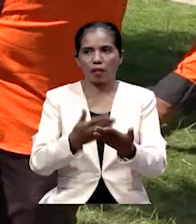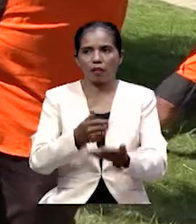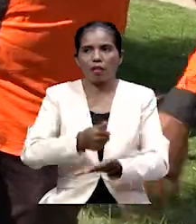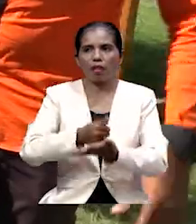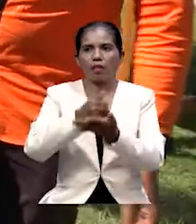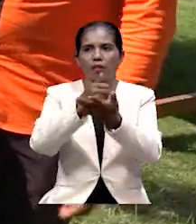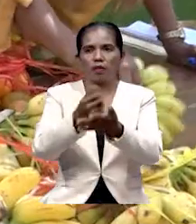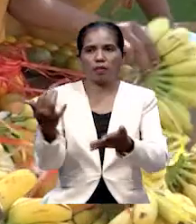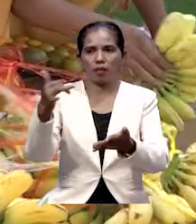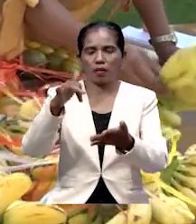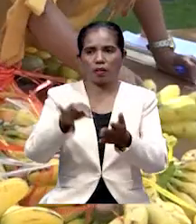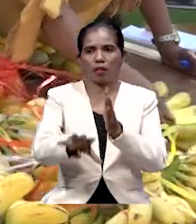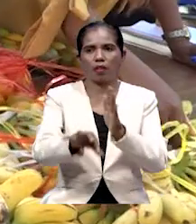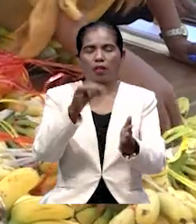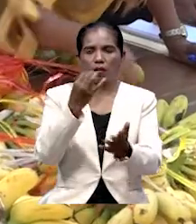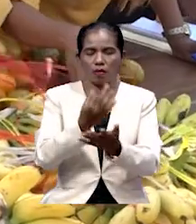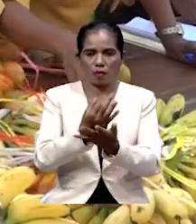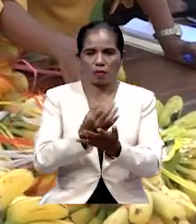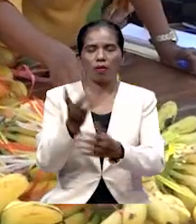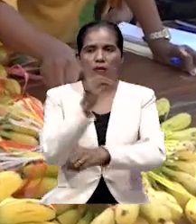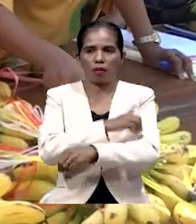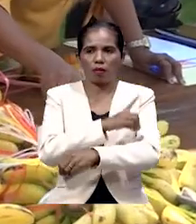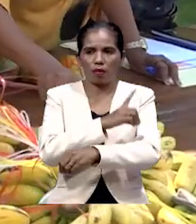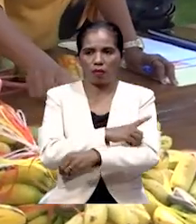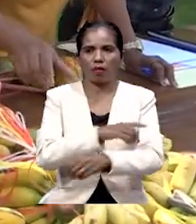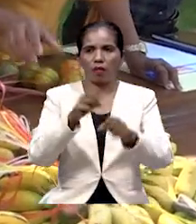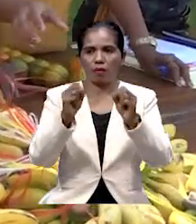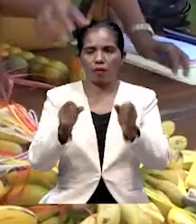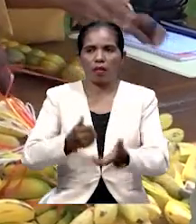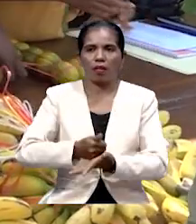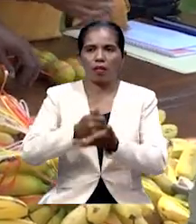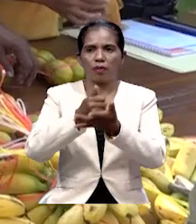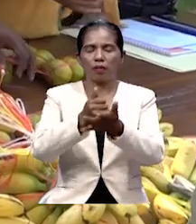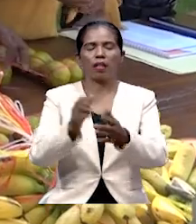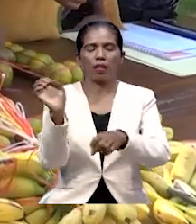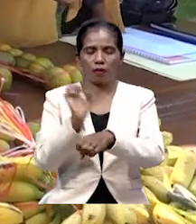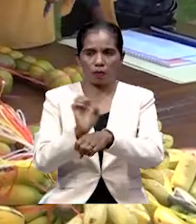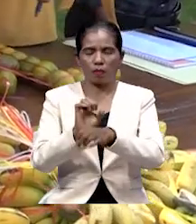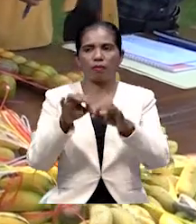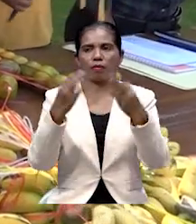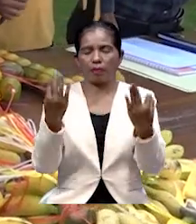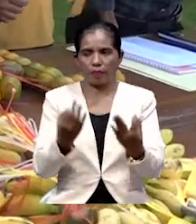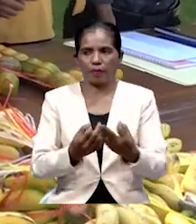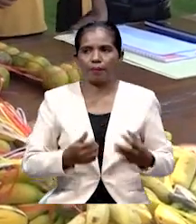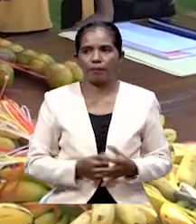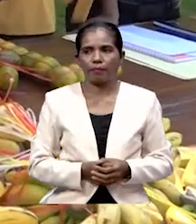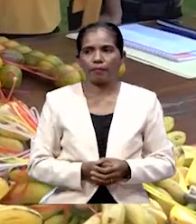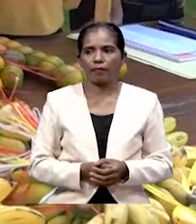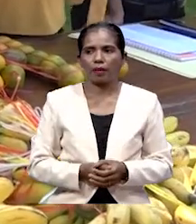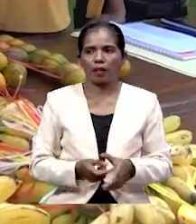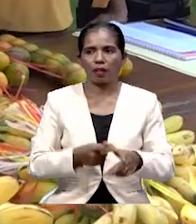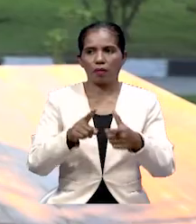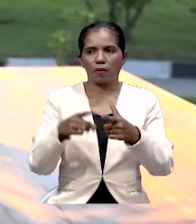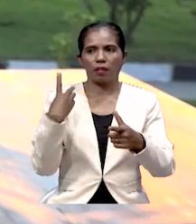facilita mos sira atu hetan rendimento kada loron, nune bel sustenta ekonomia familia. Berse ka mai hene, depois ami